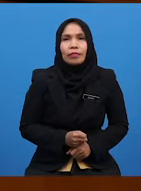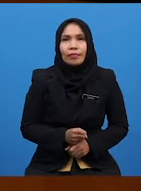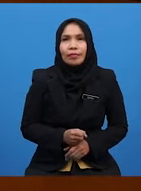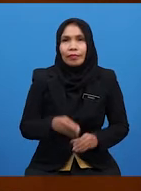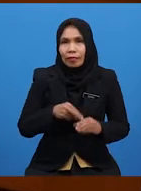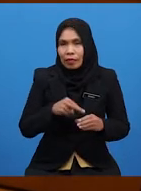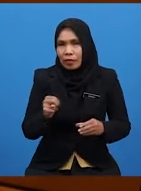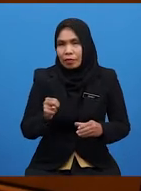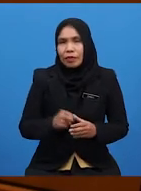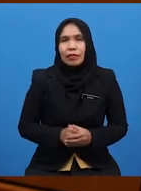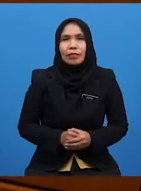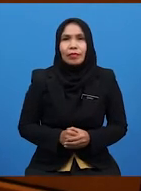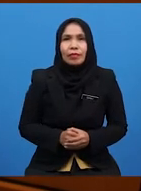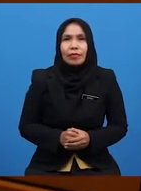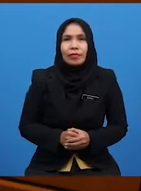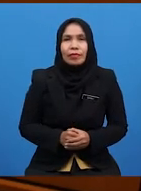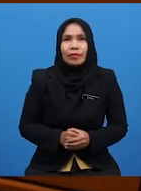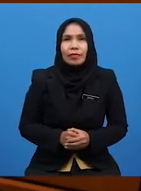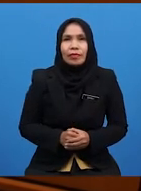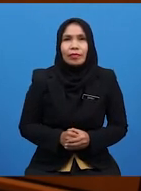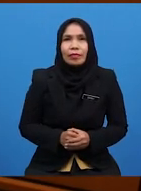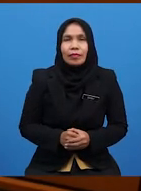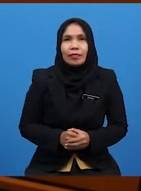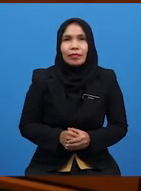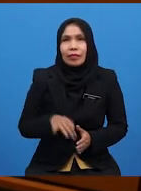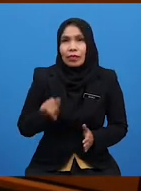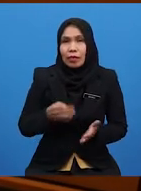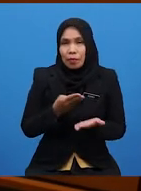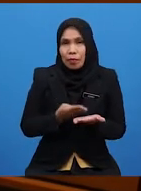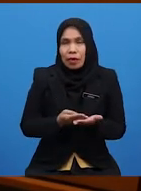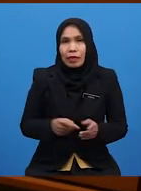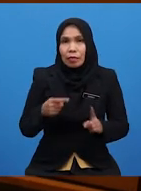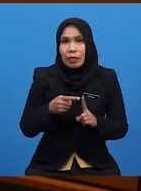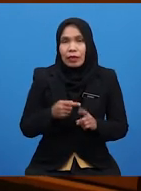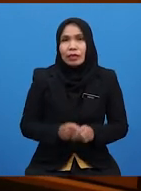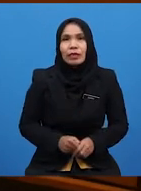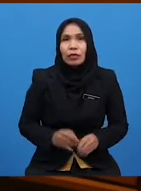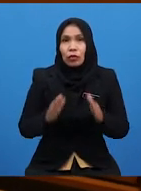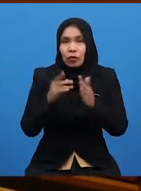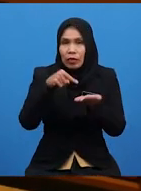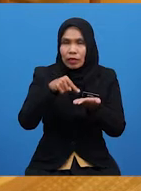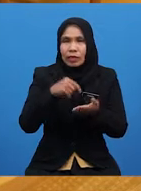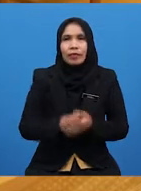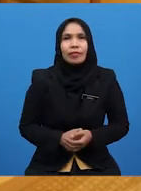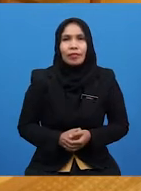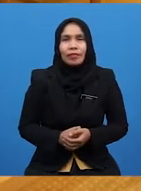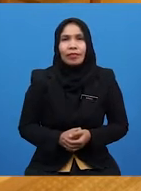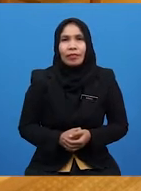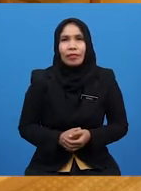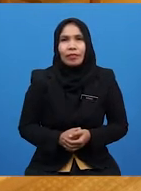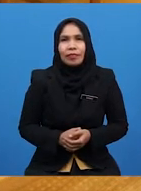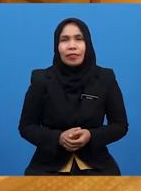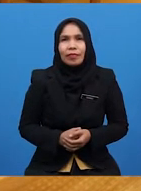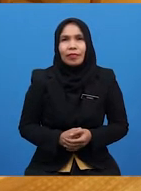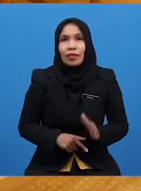record bentuk hiasan dalaman yang baik kepada kediaman ini yang menjadikannya lebih kondusif